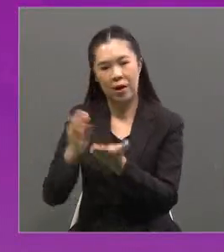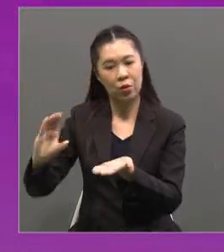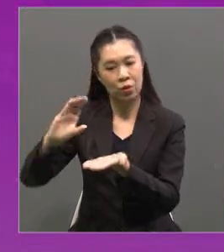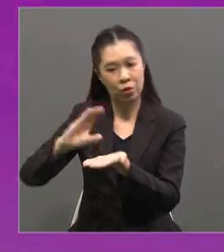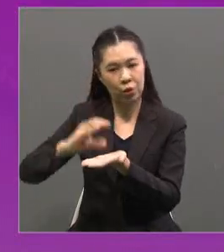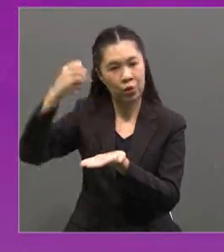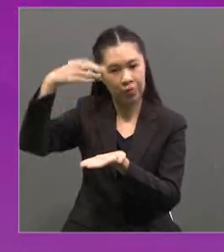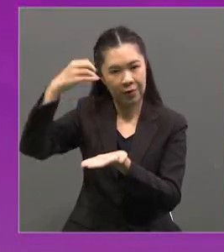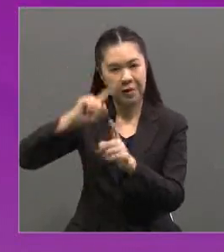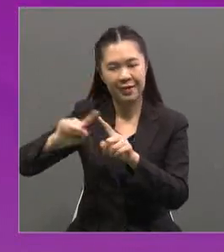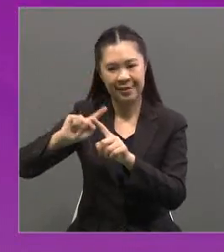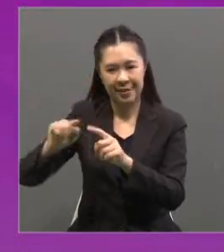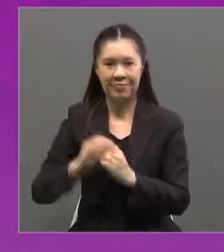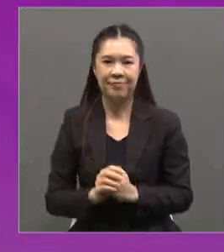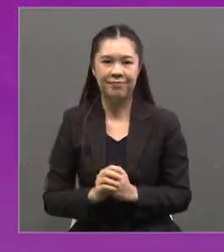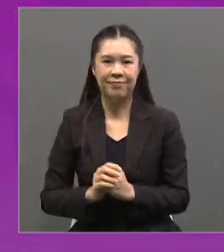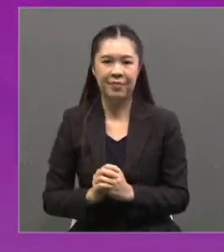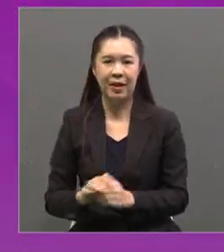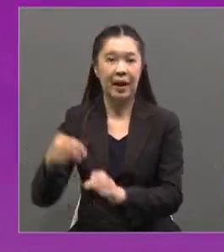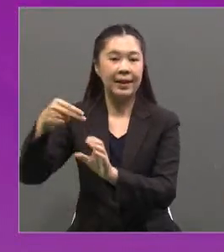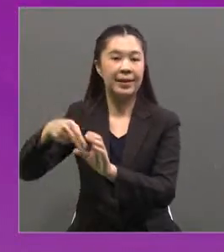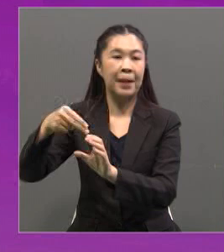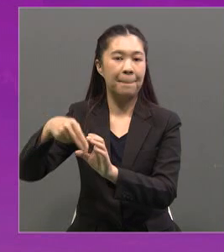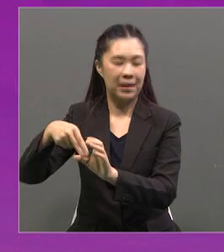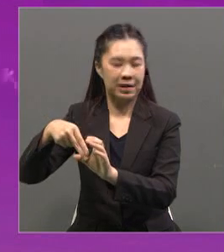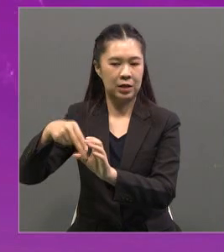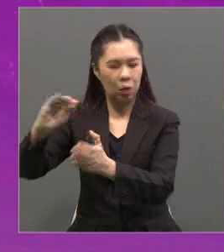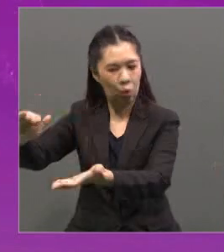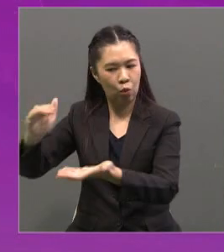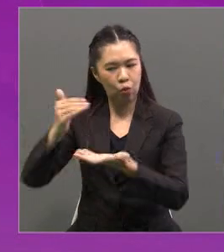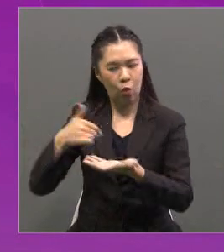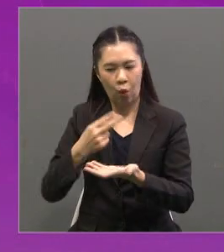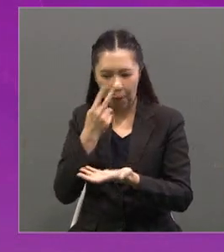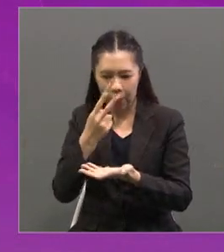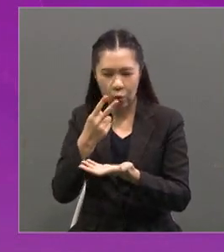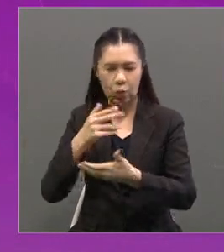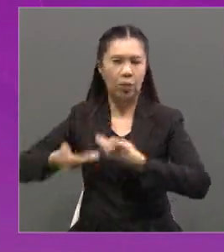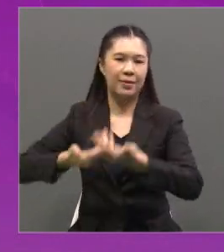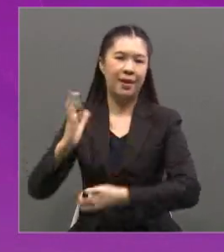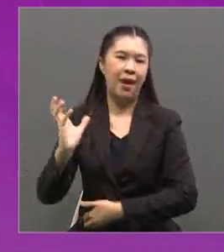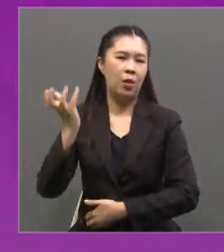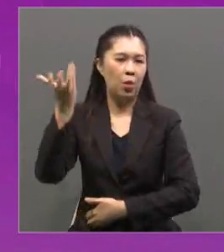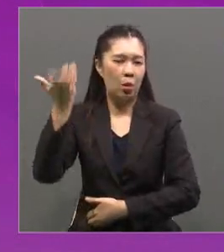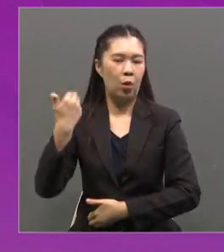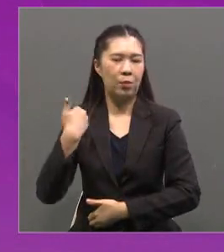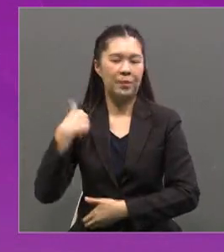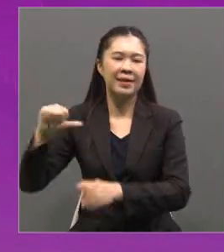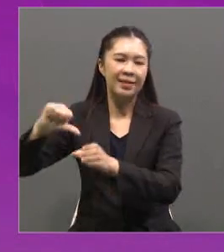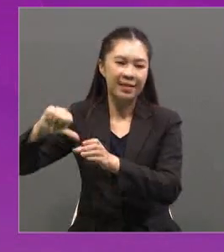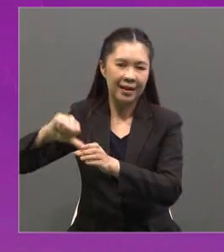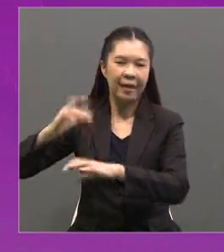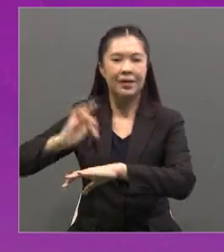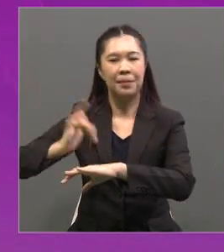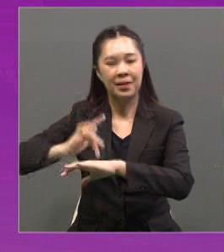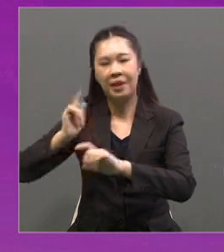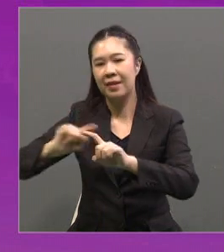ฟ้าค่ะอย่างเช่นเรื่องของการนำเข้าน้ำมันดิ บ ราคาในตลาดโลกเป็นอย่างไรบ้างหรือว่าก๊าซธรรมชาติเหลว LNG